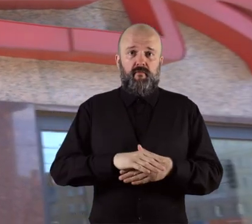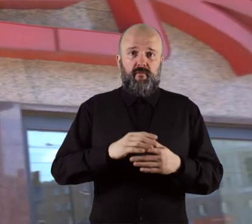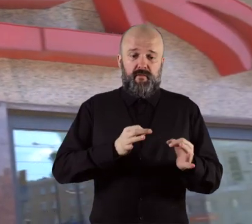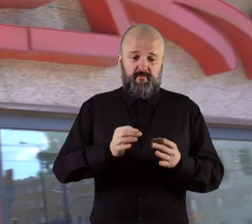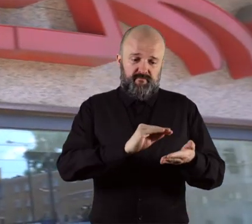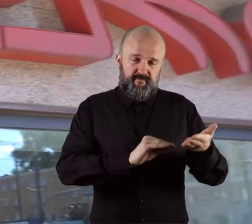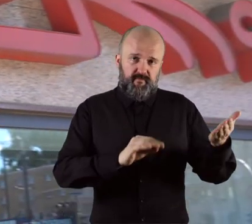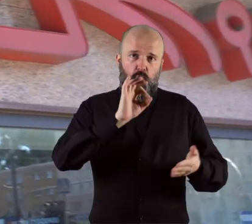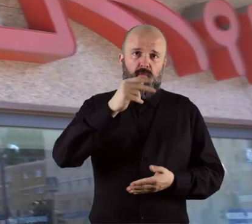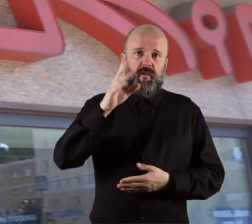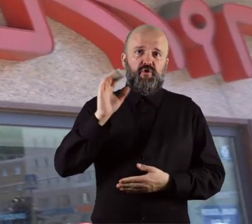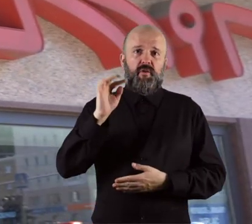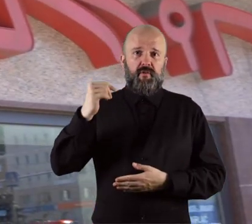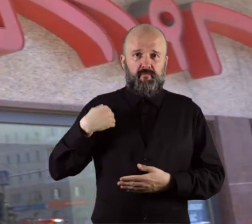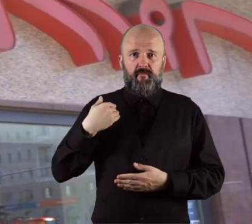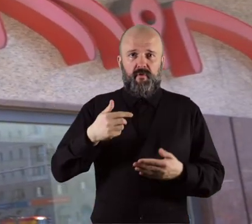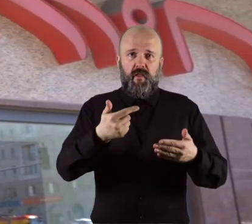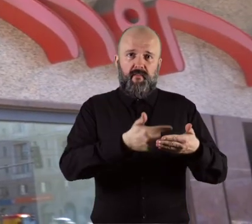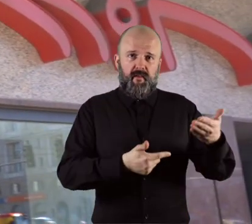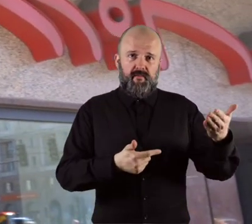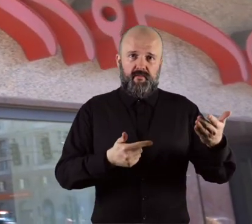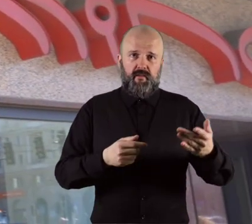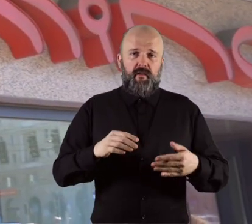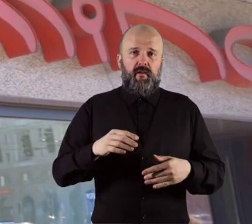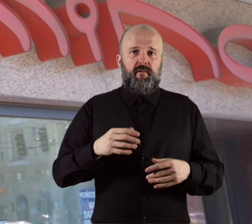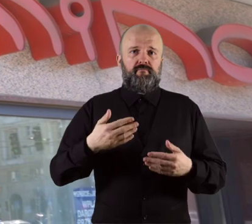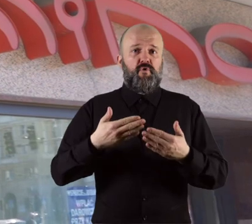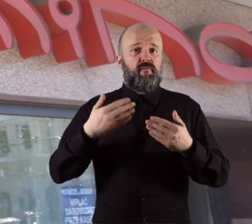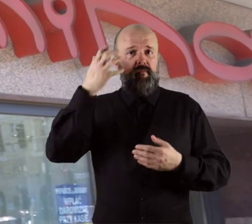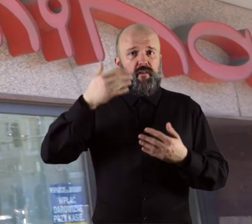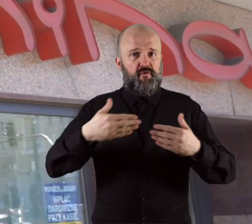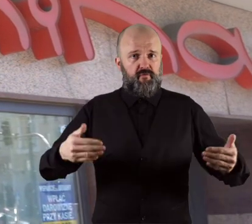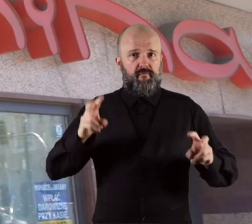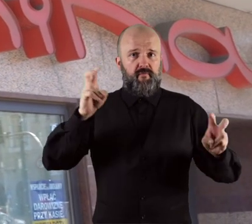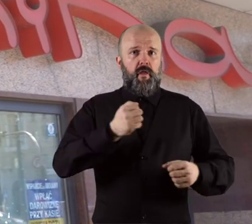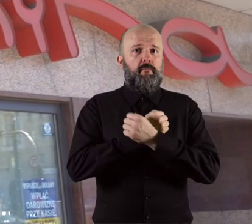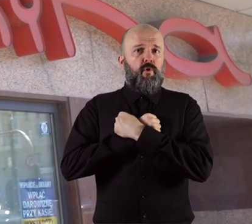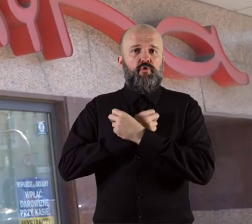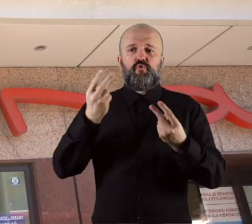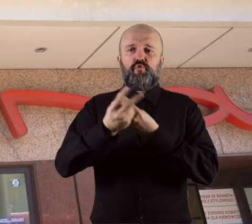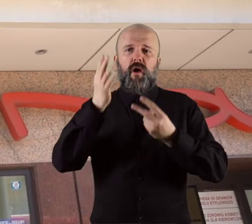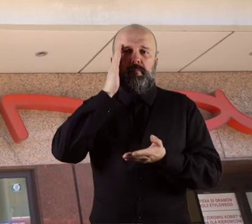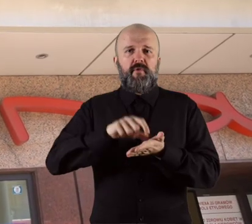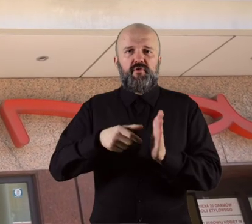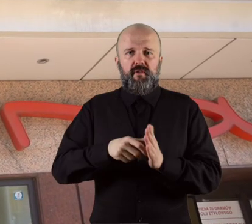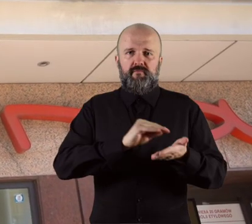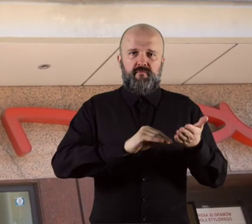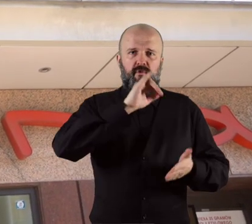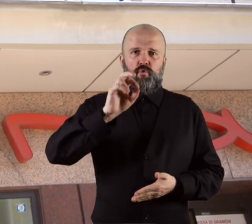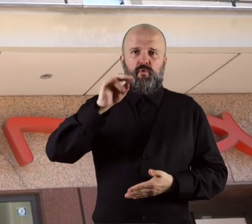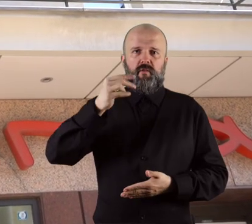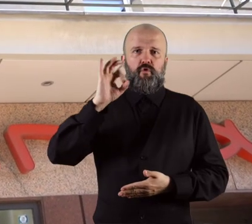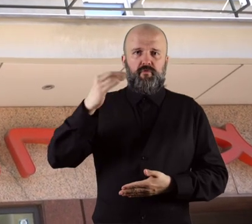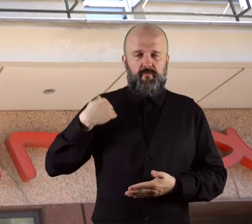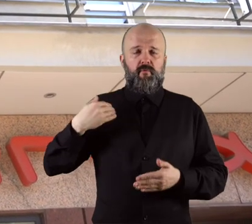Szabat znajduje się tekst cieszącej się w getcie dużą popularnością sztuki teatralnej Miłość szuka mieszkania autorstwa Jerzego Jurandota,